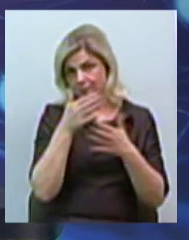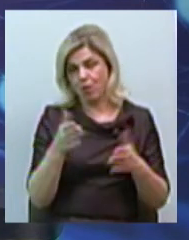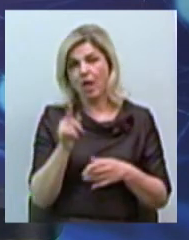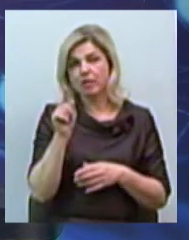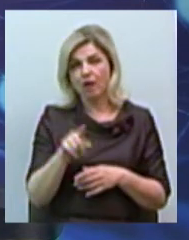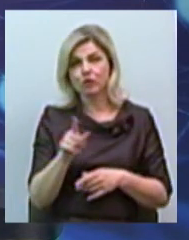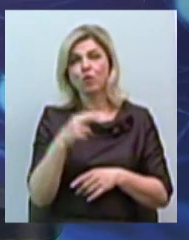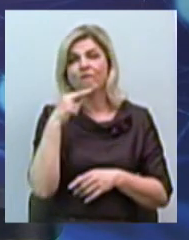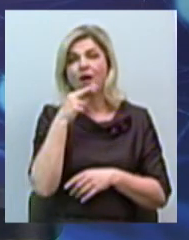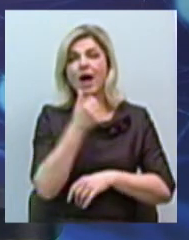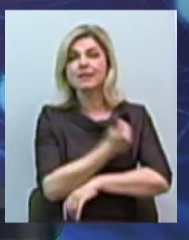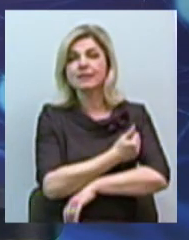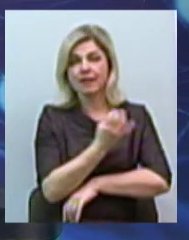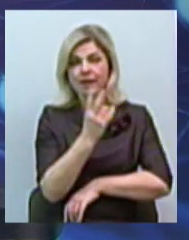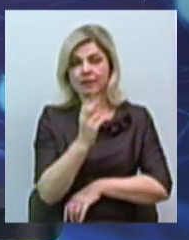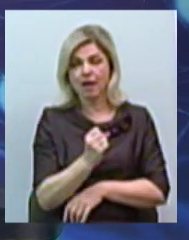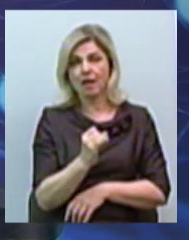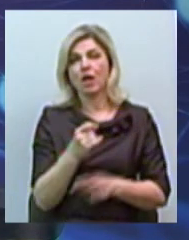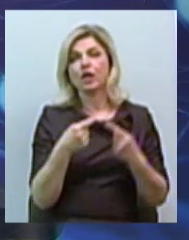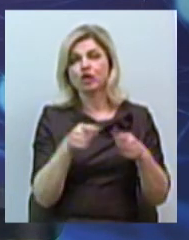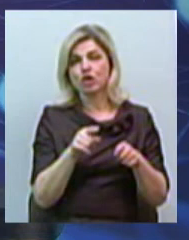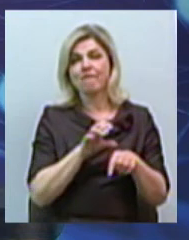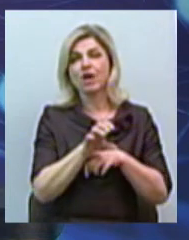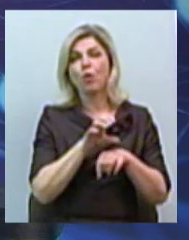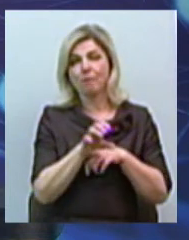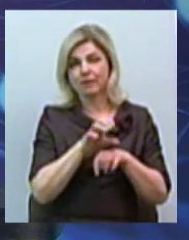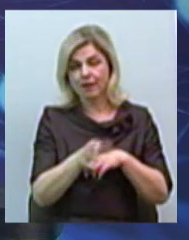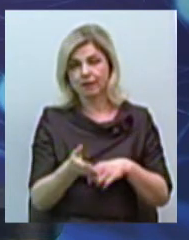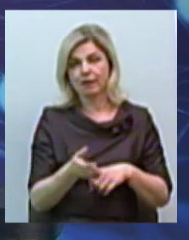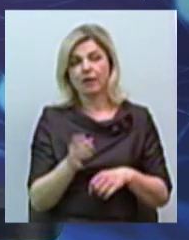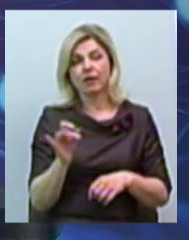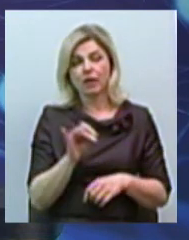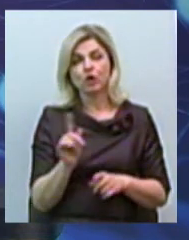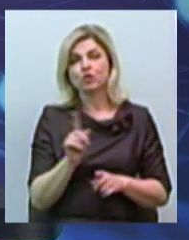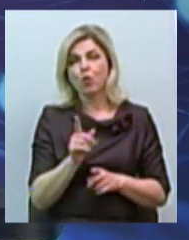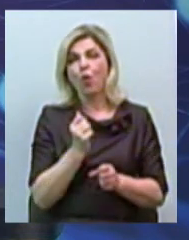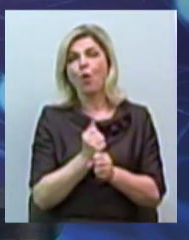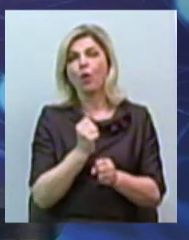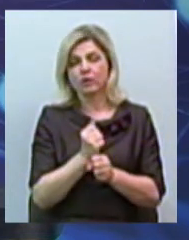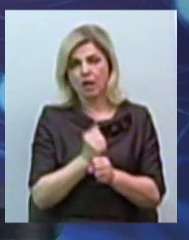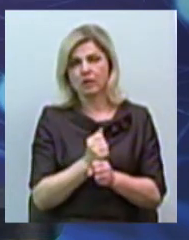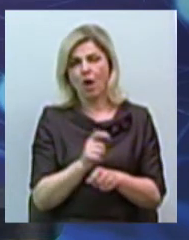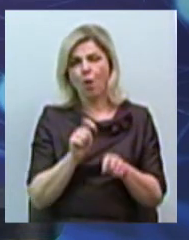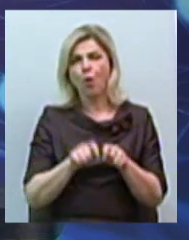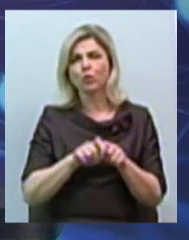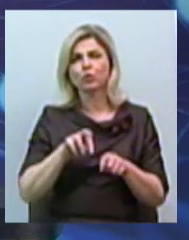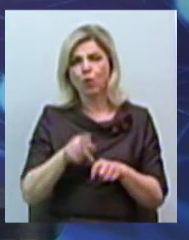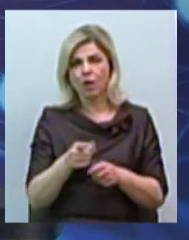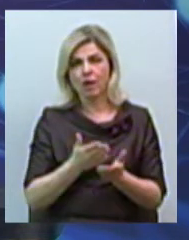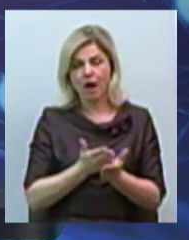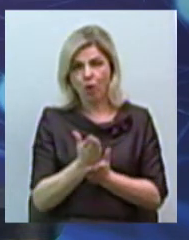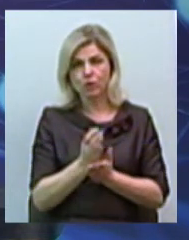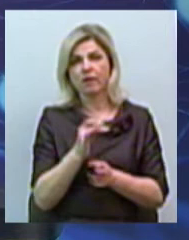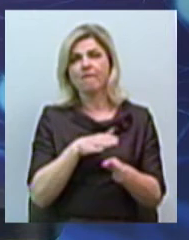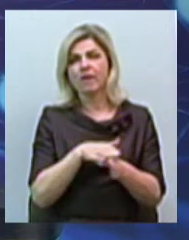вакцини і інший виробник, і що йде контроль якості, і дотримання,